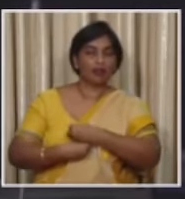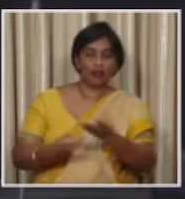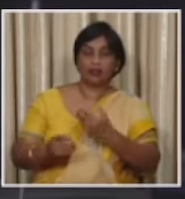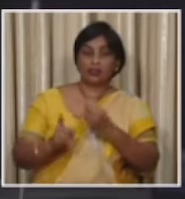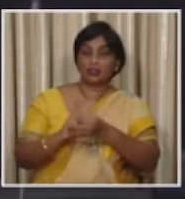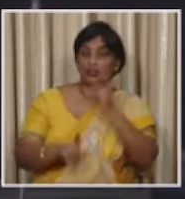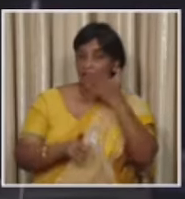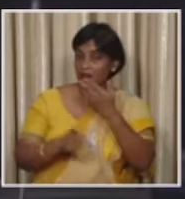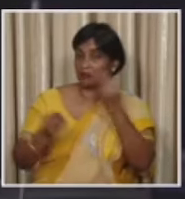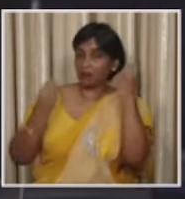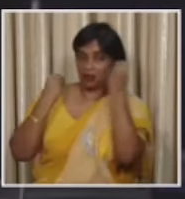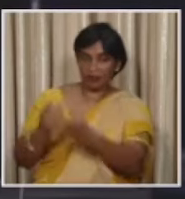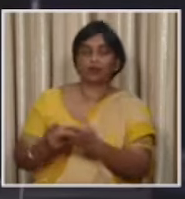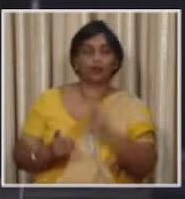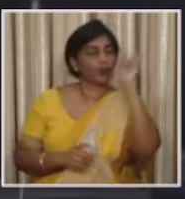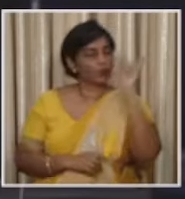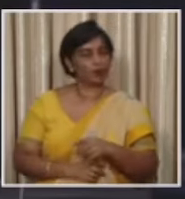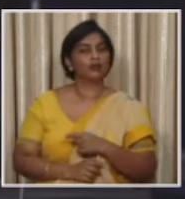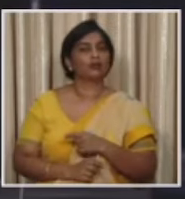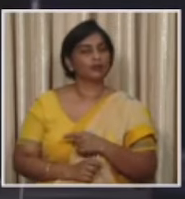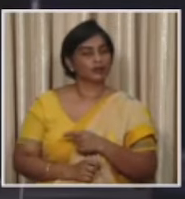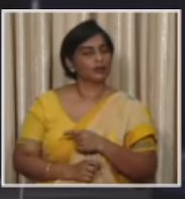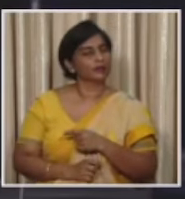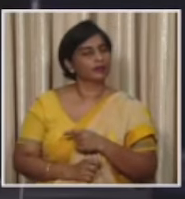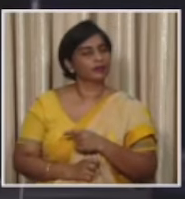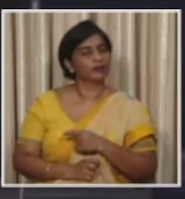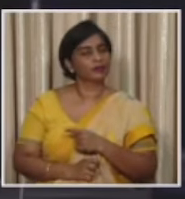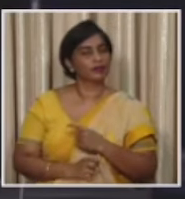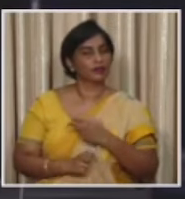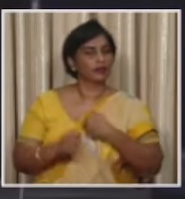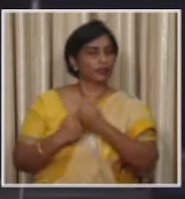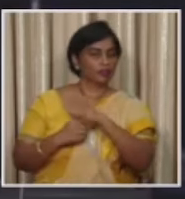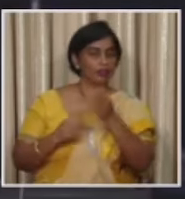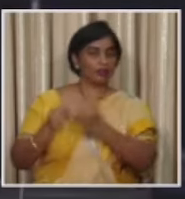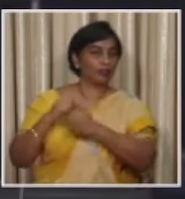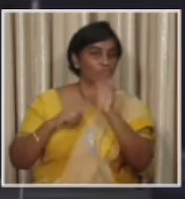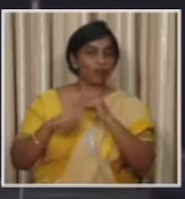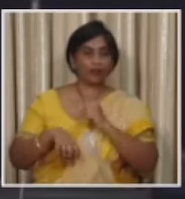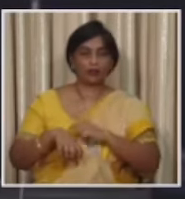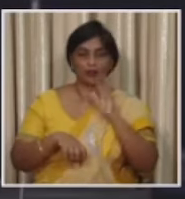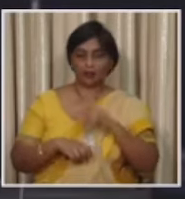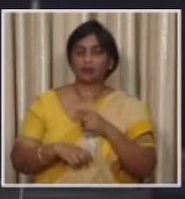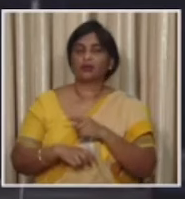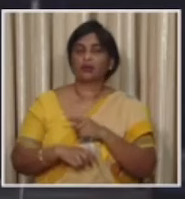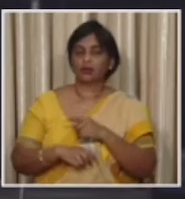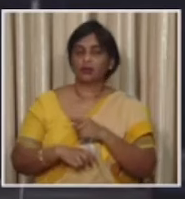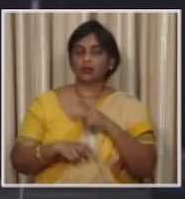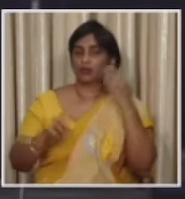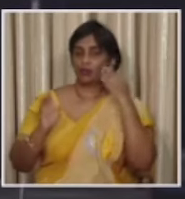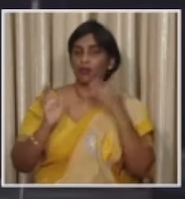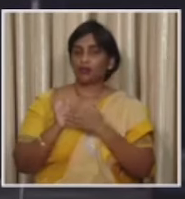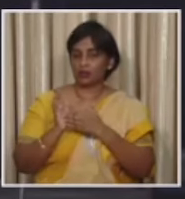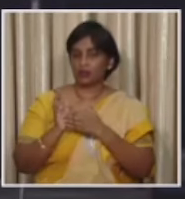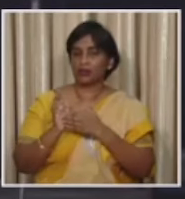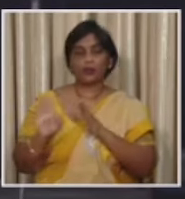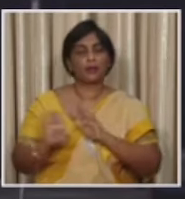ලබා දීපු ජනවරමට අයින් වෙලා පුටුවෙන් බැහැලා යන්න වෙච්ච අවස්ථාවේ ඒ සඳහා